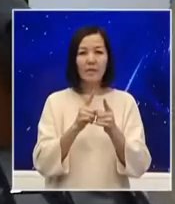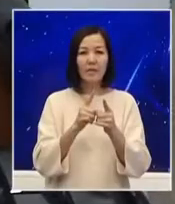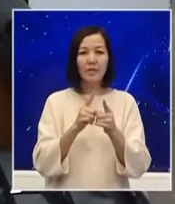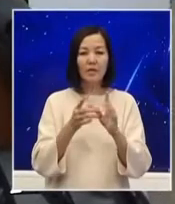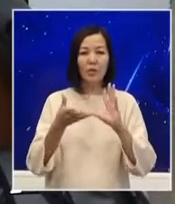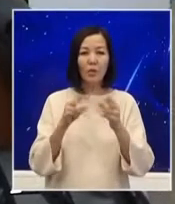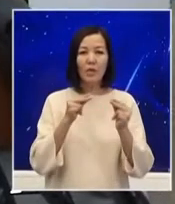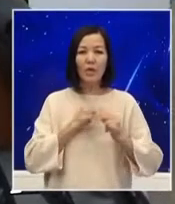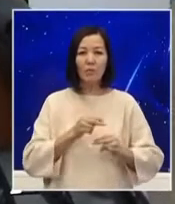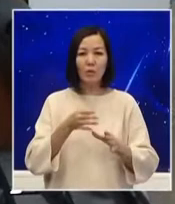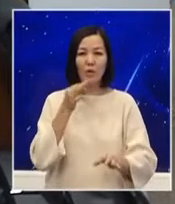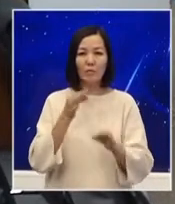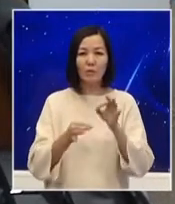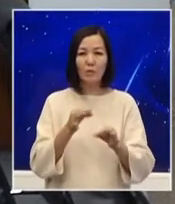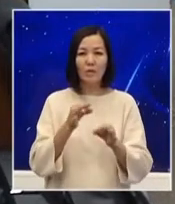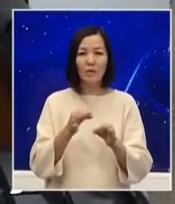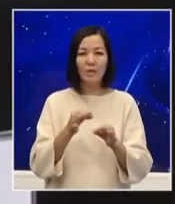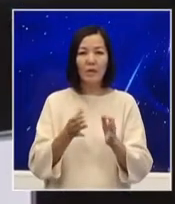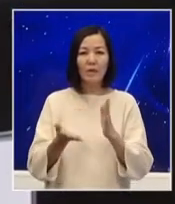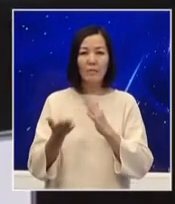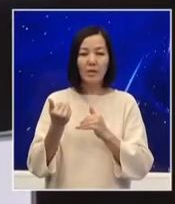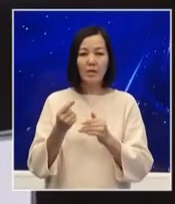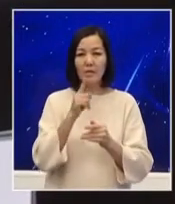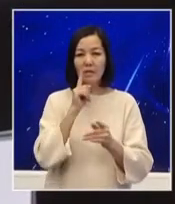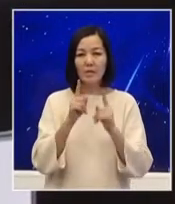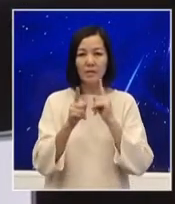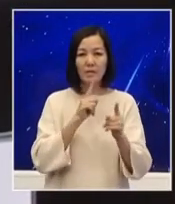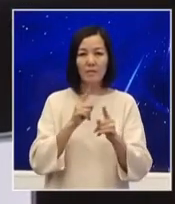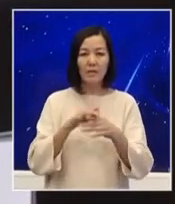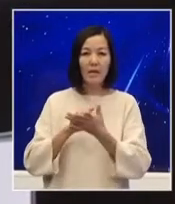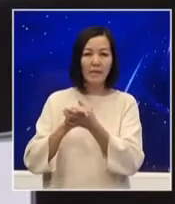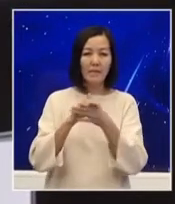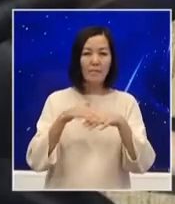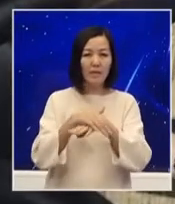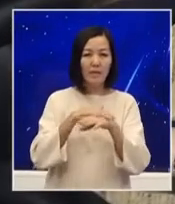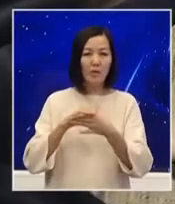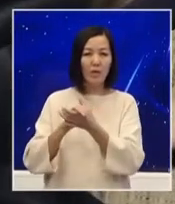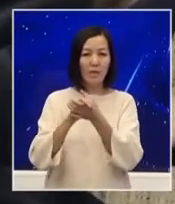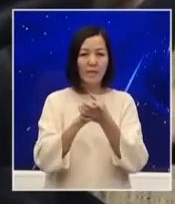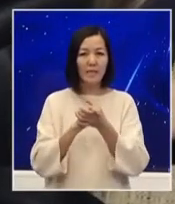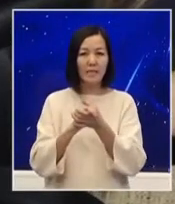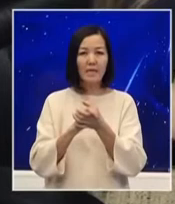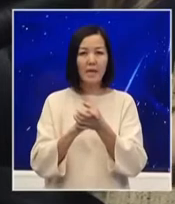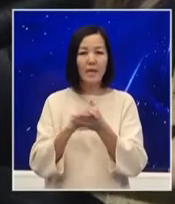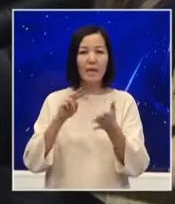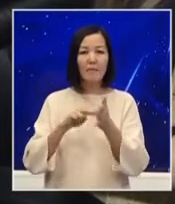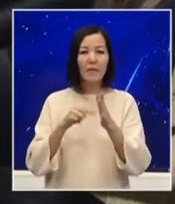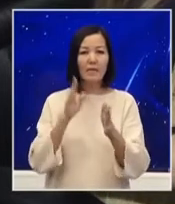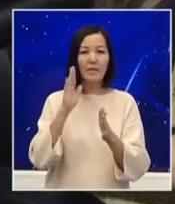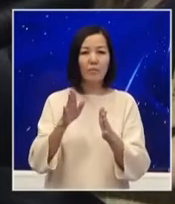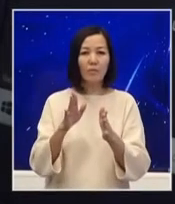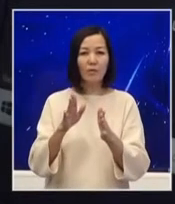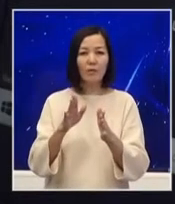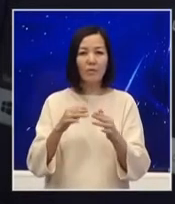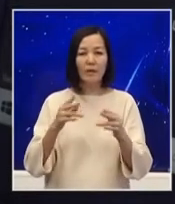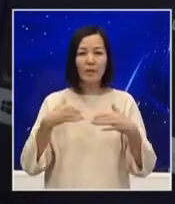только подвела итоги работы, обсудила прошедшее на днях заседание Совета Ассамблеи народа Казахстана, но и наметила планы на будущее,